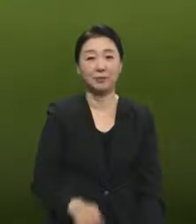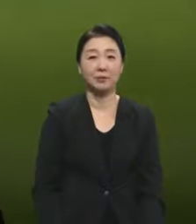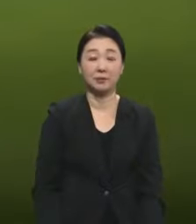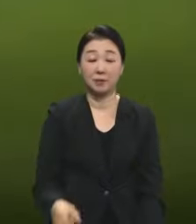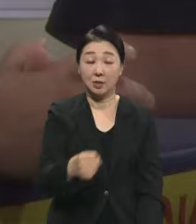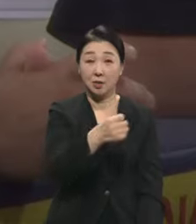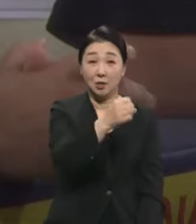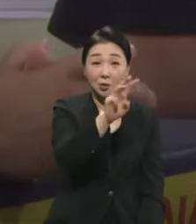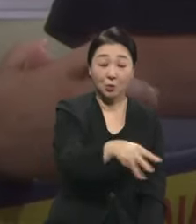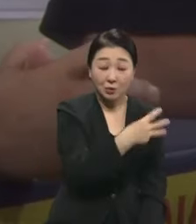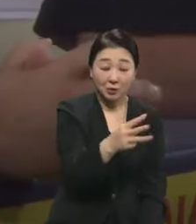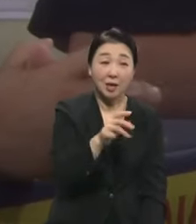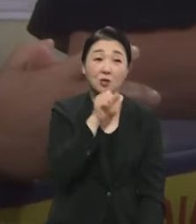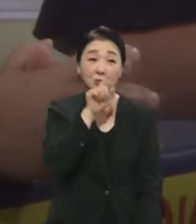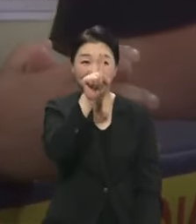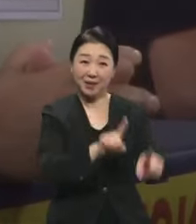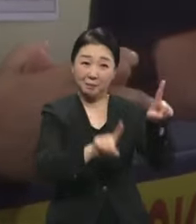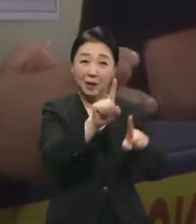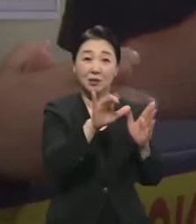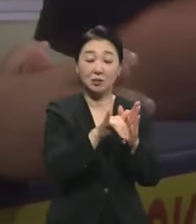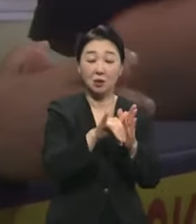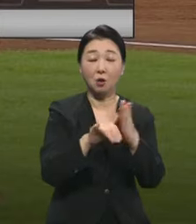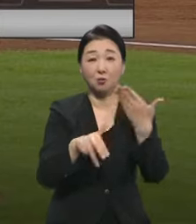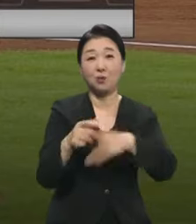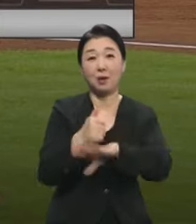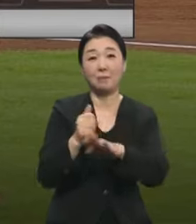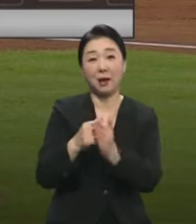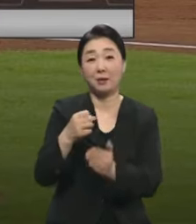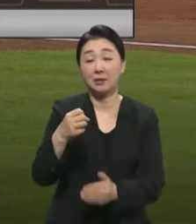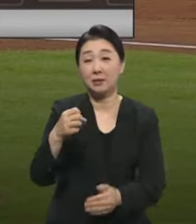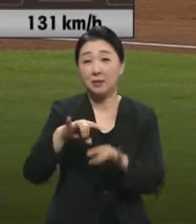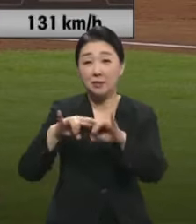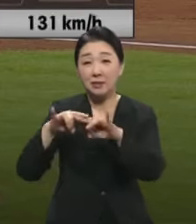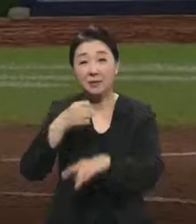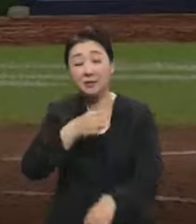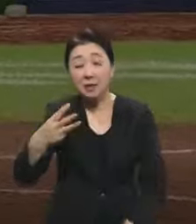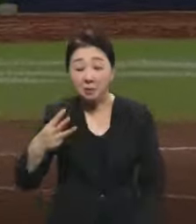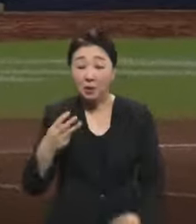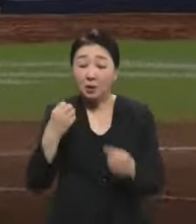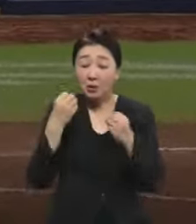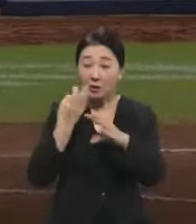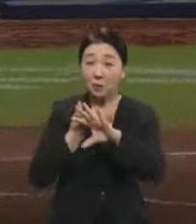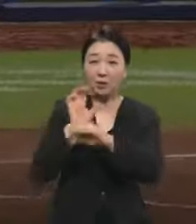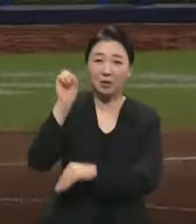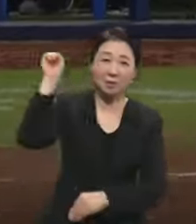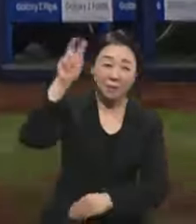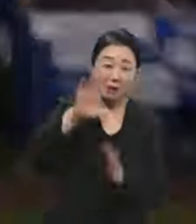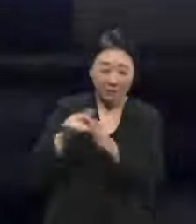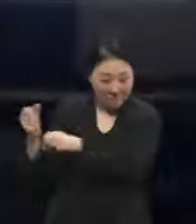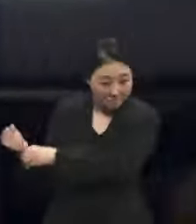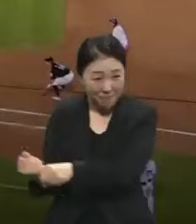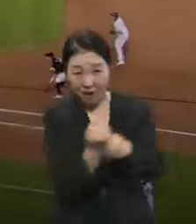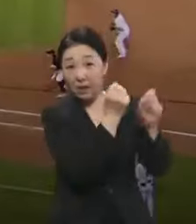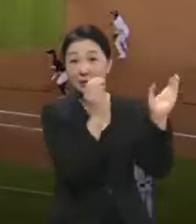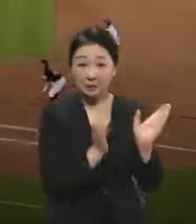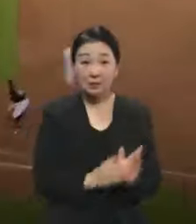롯데가 한 점 차로 앞선 9회 말. 삼성의 새 외국인 타자 카데나스가 힘차게 방망이를